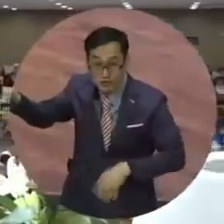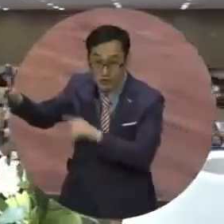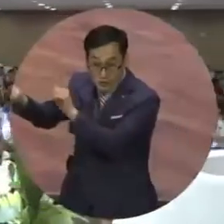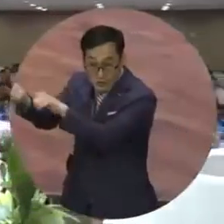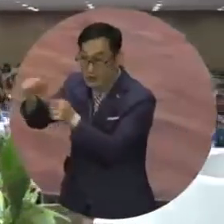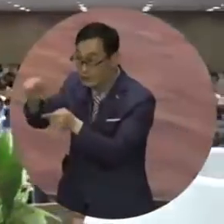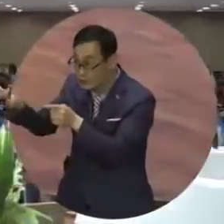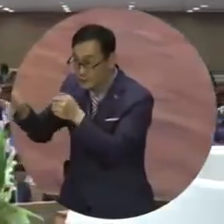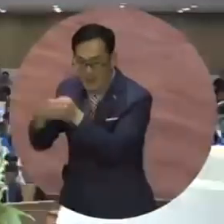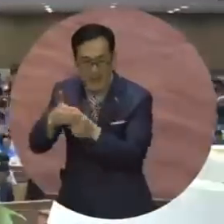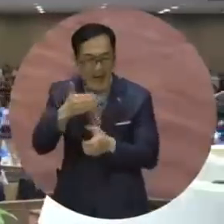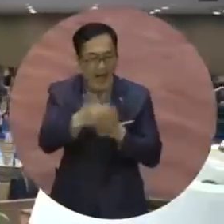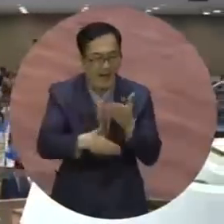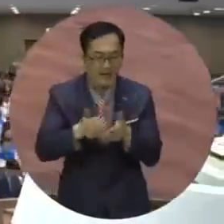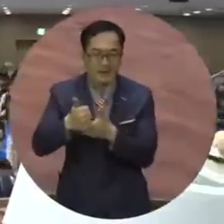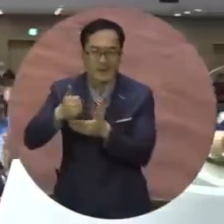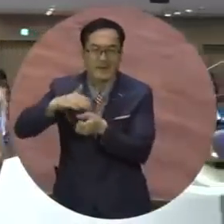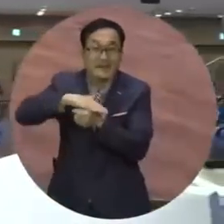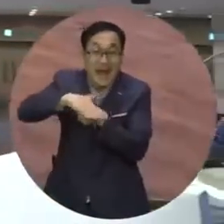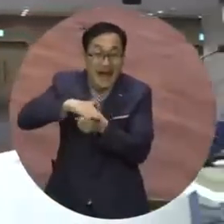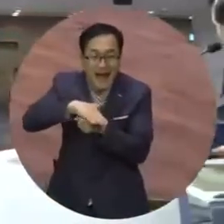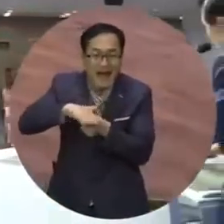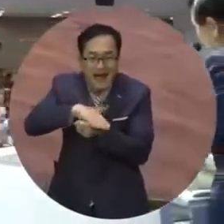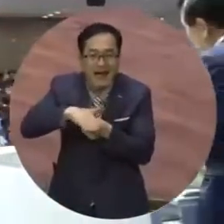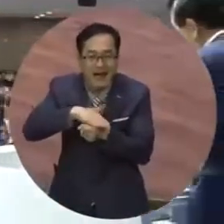사랑을 확정하셨느니라.